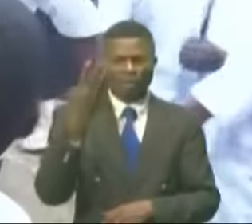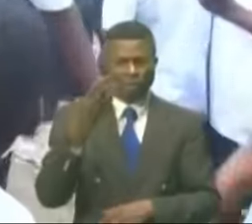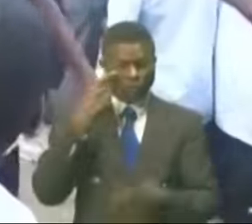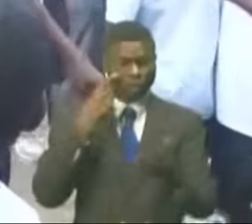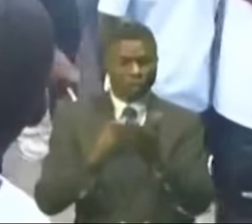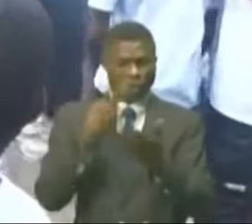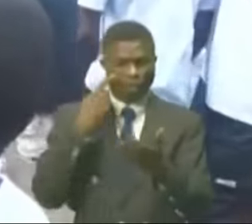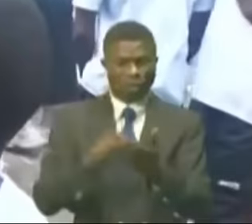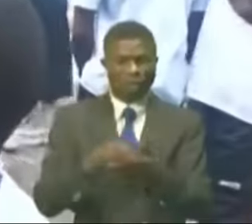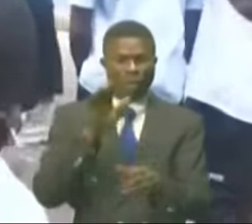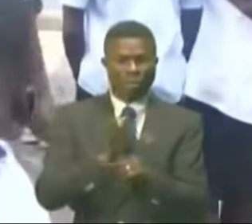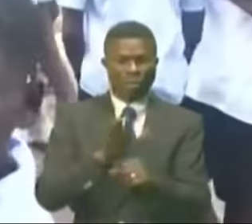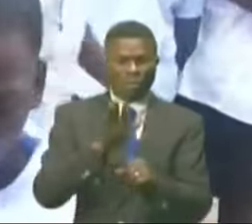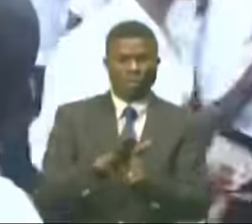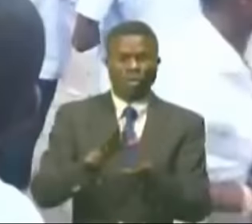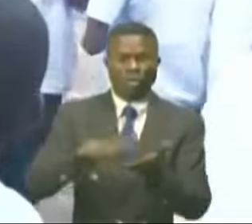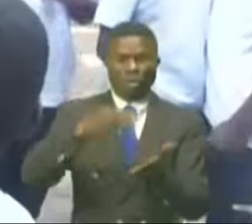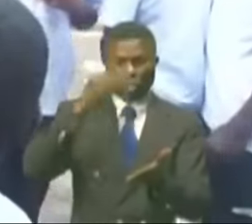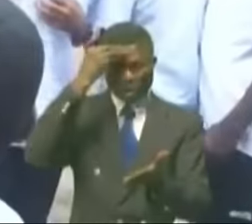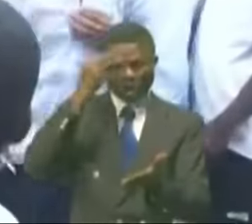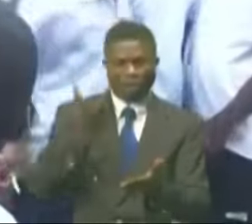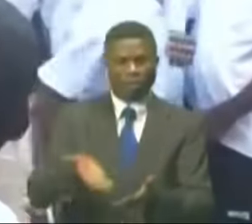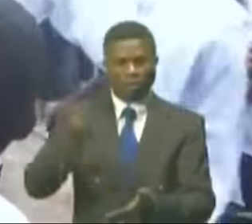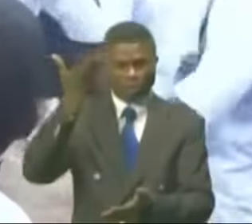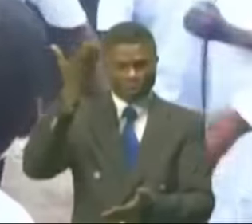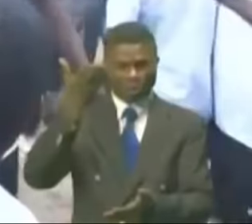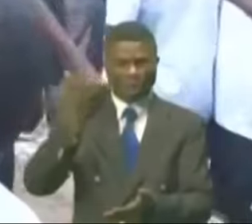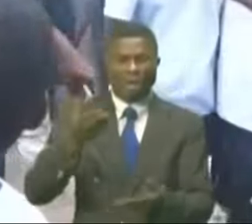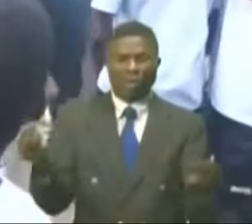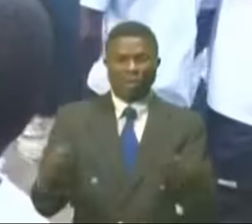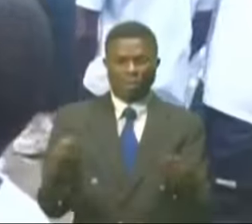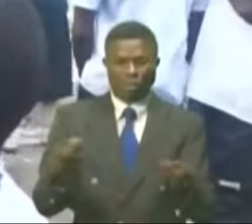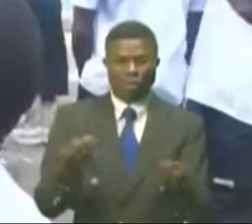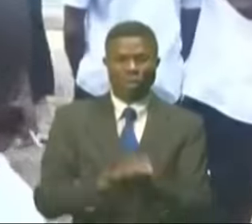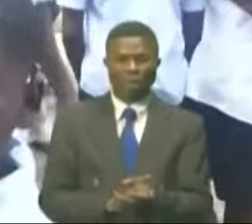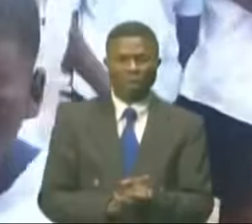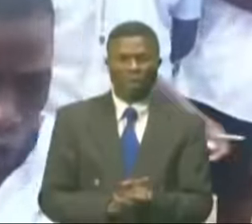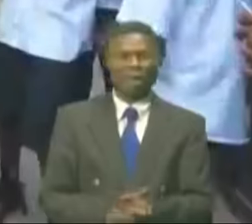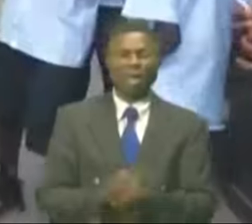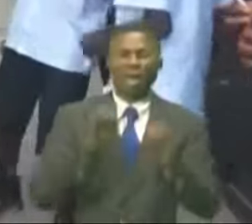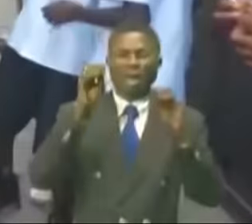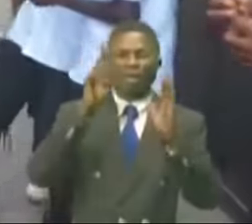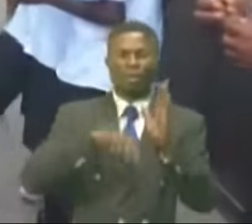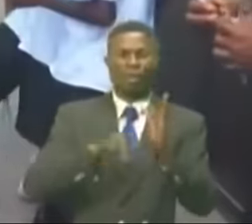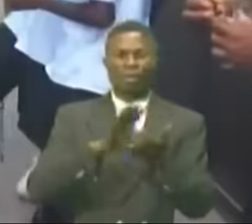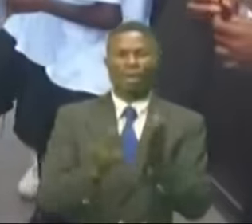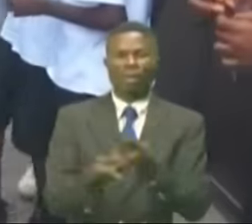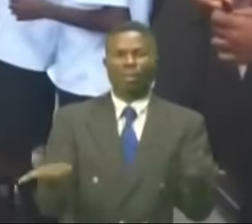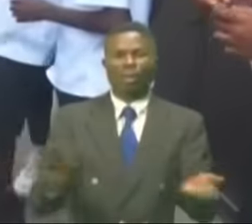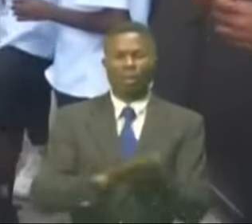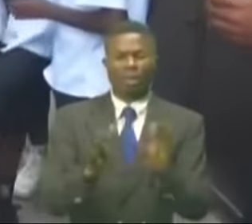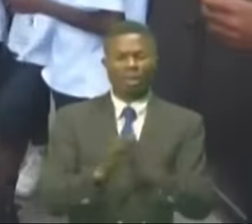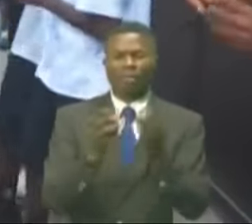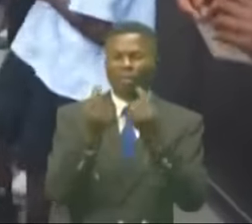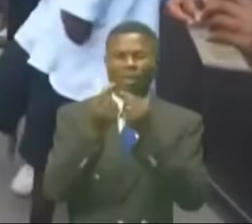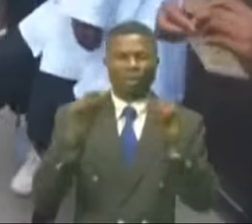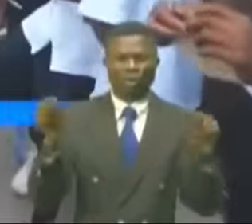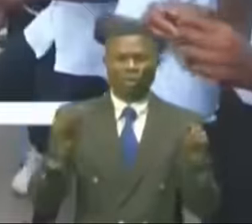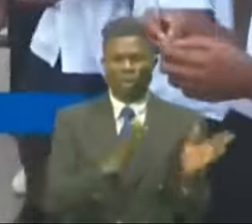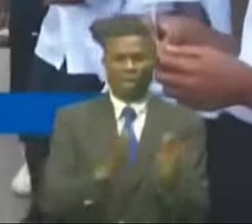constate une augmentation du nombre des élèves et cela se justifie par le fait de la gratuité de l'enseignement, une